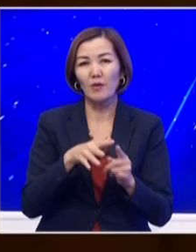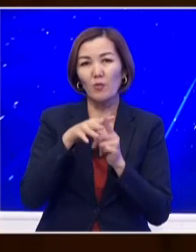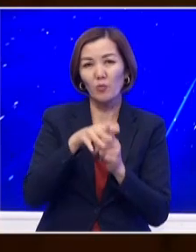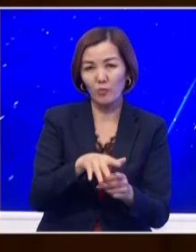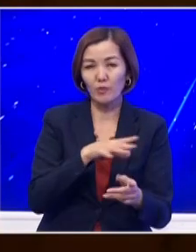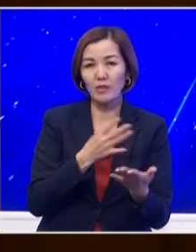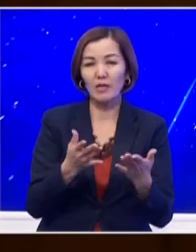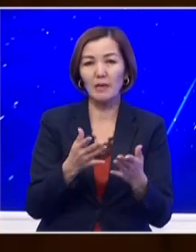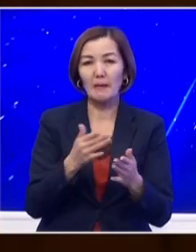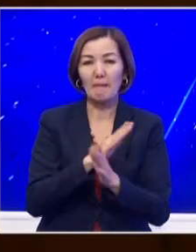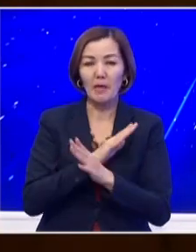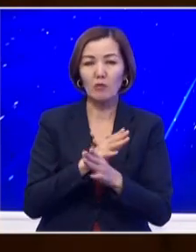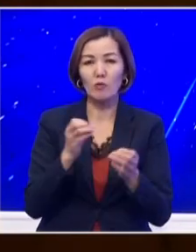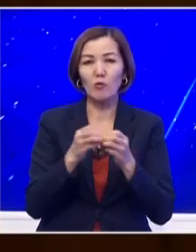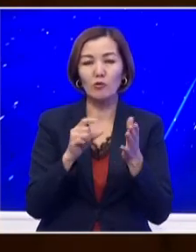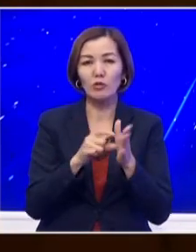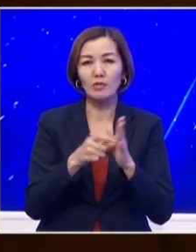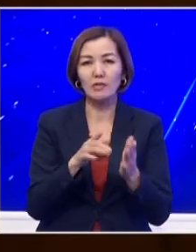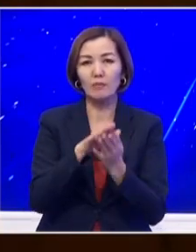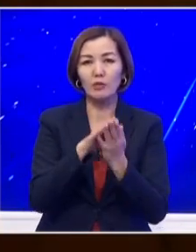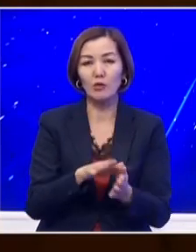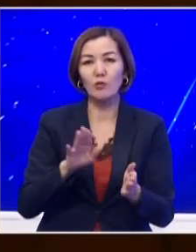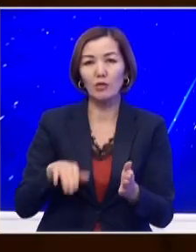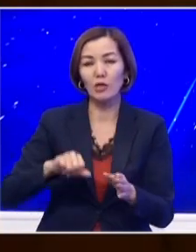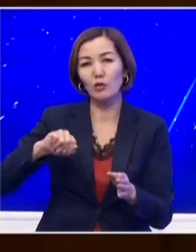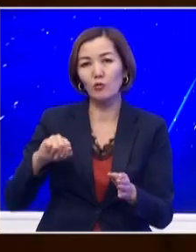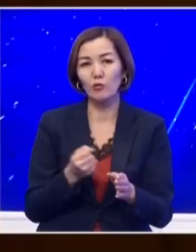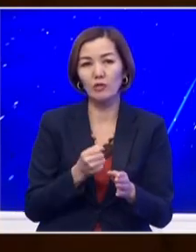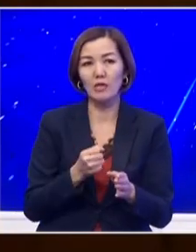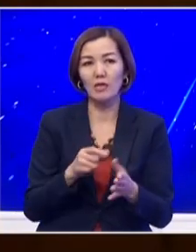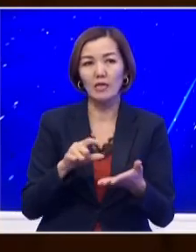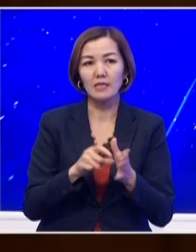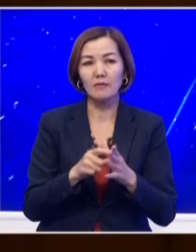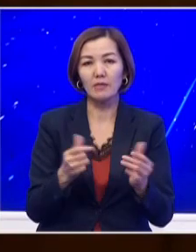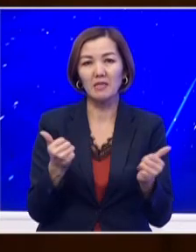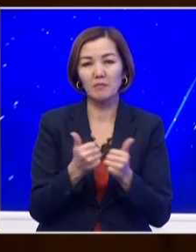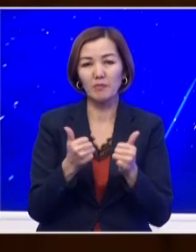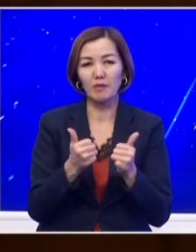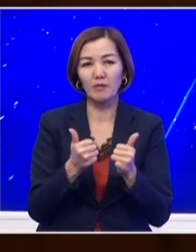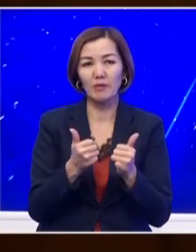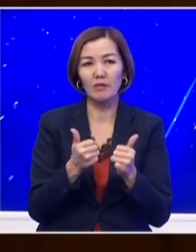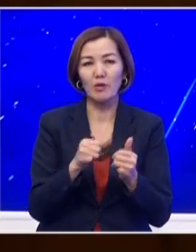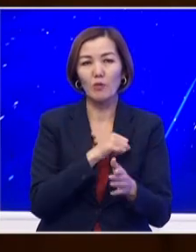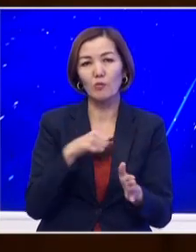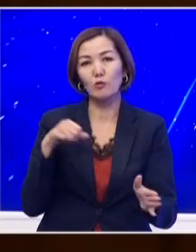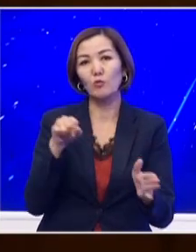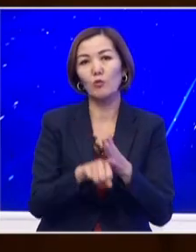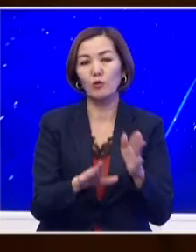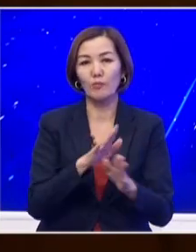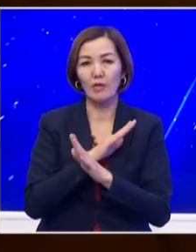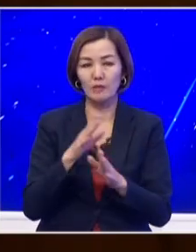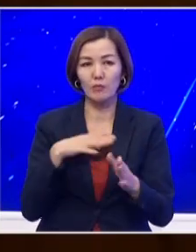сол, марқұм болған 10-шы сынып оқушысының жерлеуінен кейін оның досы сыныптасы болған балада өз-өзіне қол жұмсап қайтыс